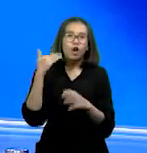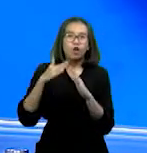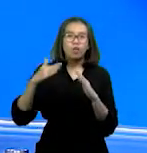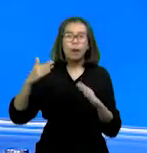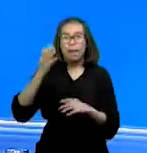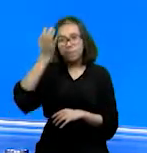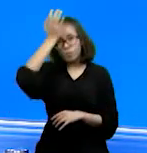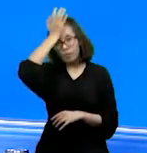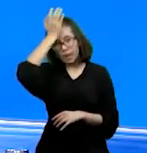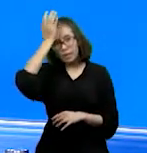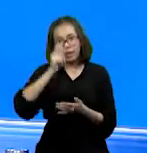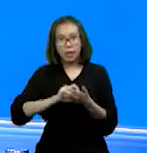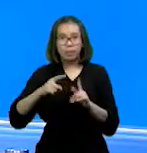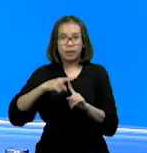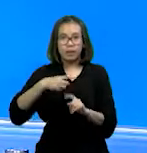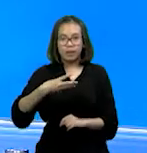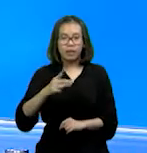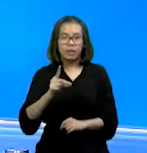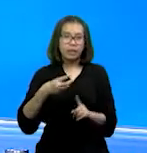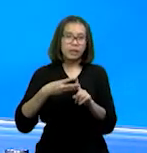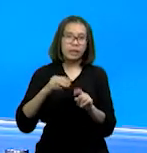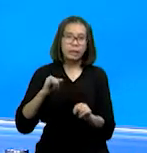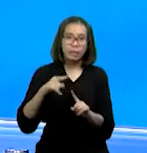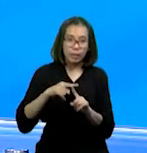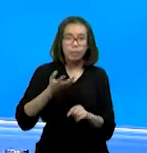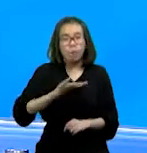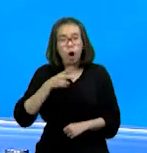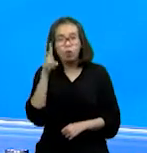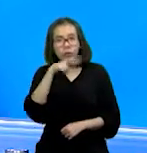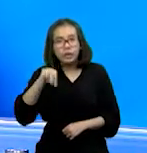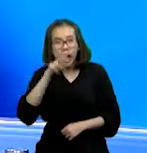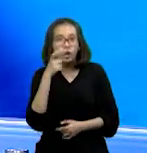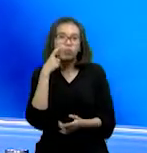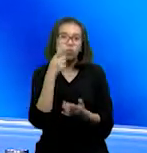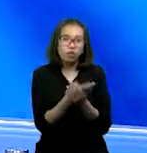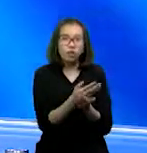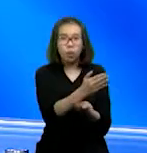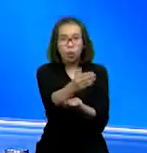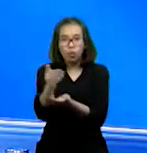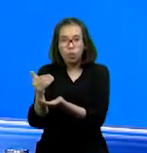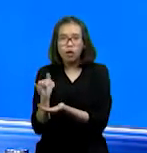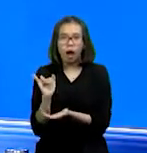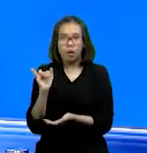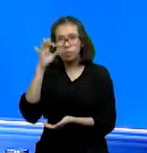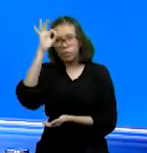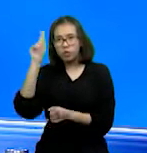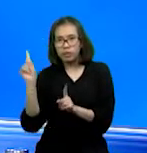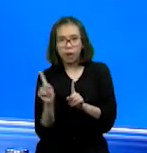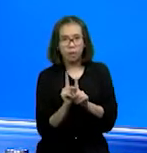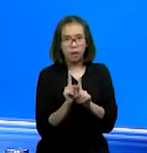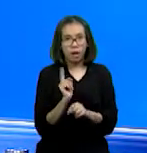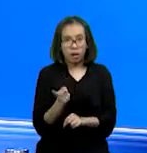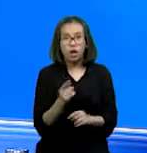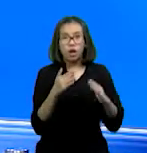perangin-angin. Kedatangan penyidik KPK untuk mencari barang bukti dikawal ketat personel Brimob. Tidak hanya kantor bupati, rumah pribadi serta